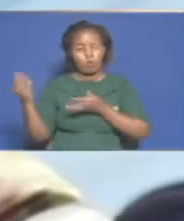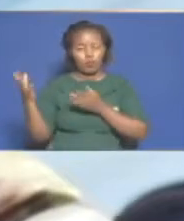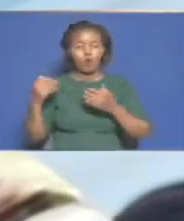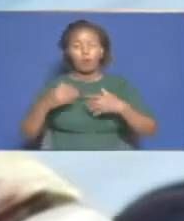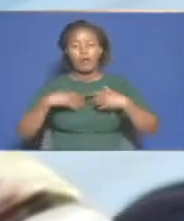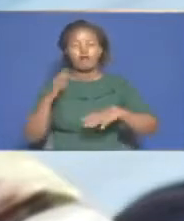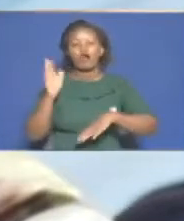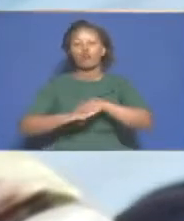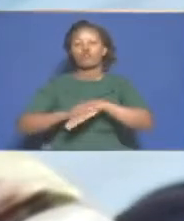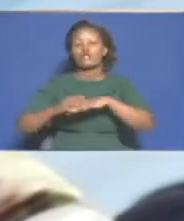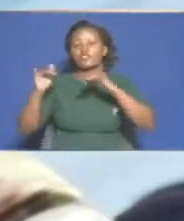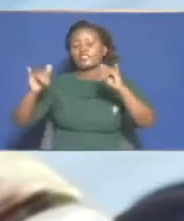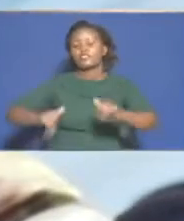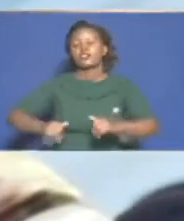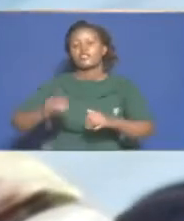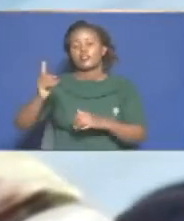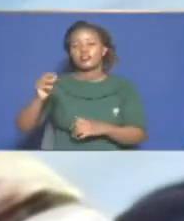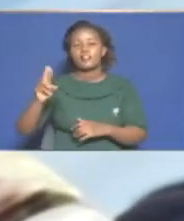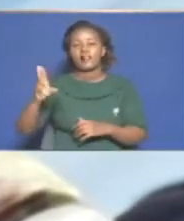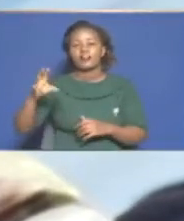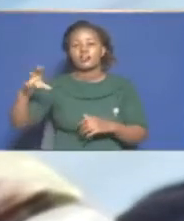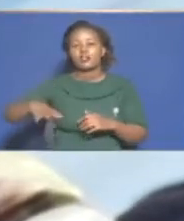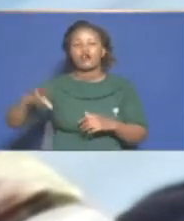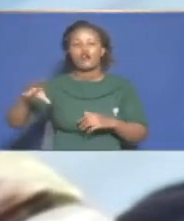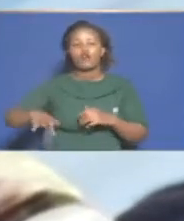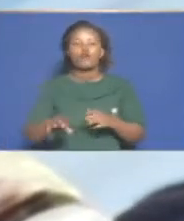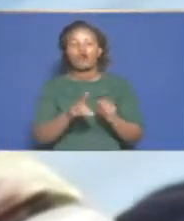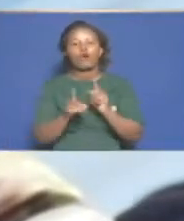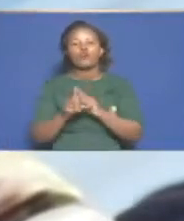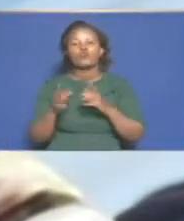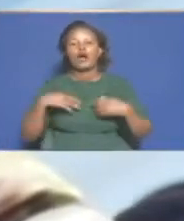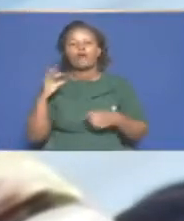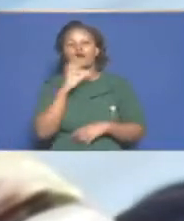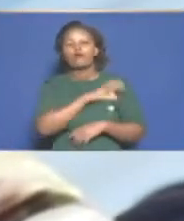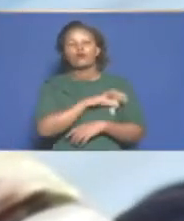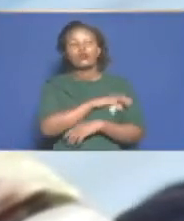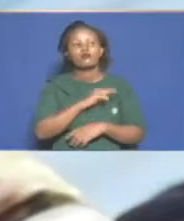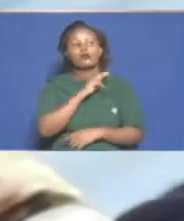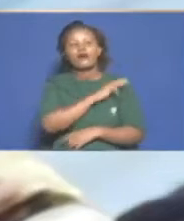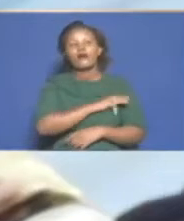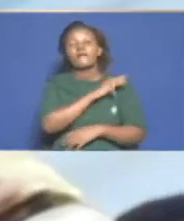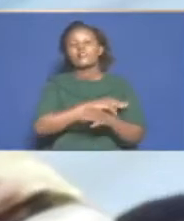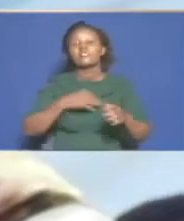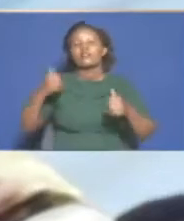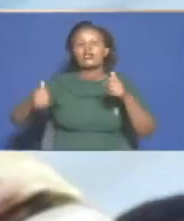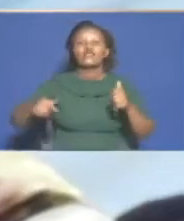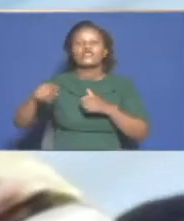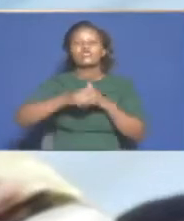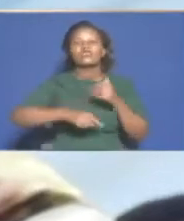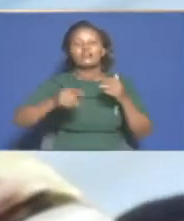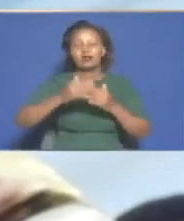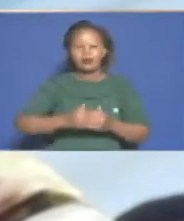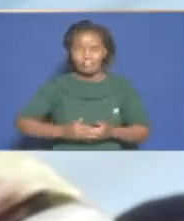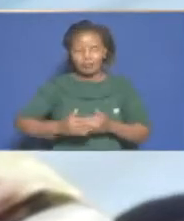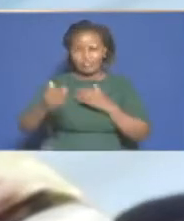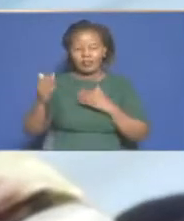good stay in the DRC, a fruitful mission that I know will take place. You